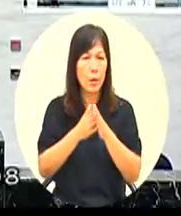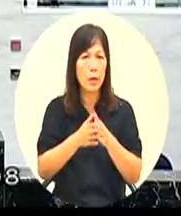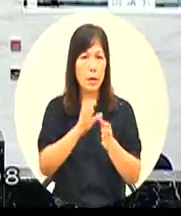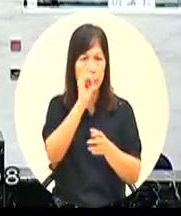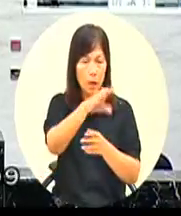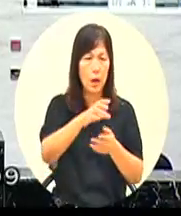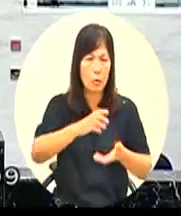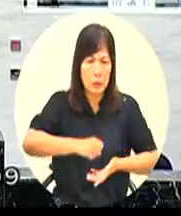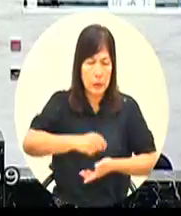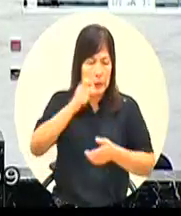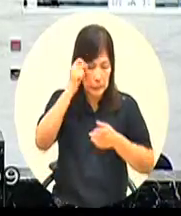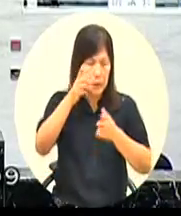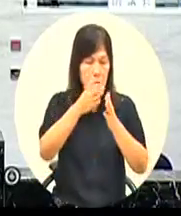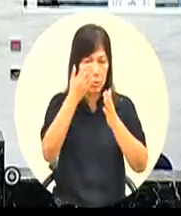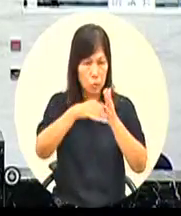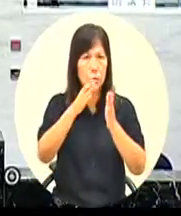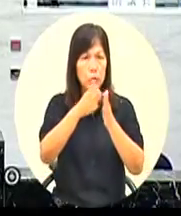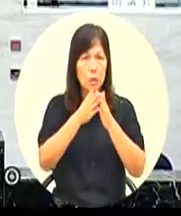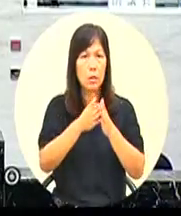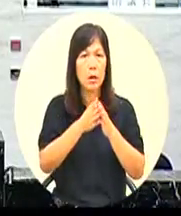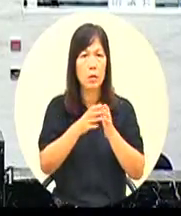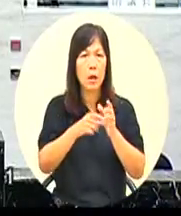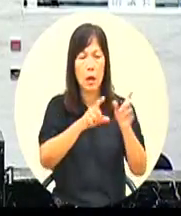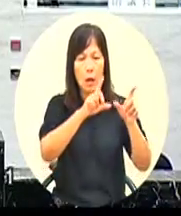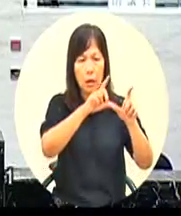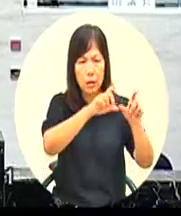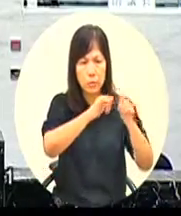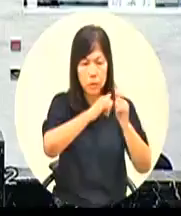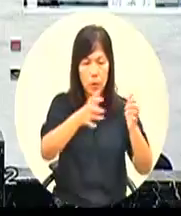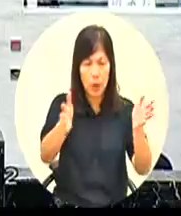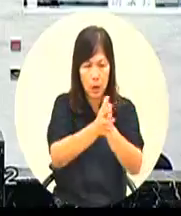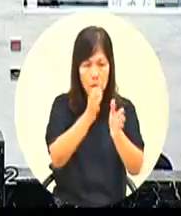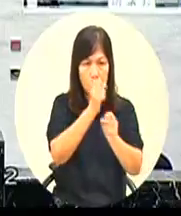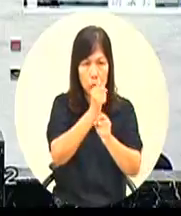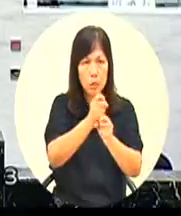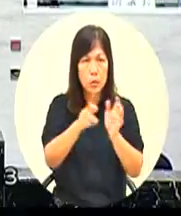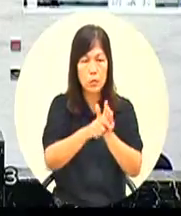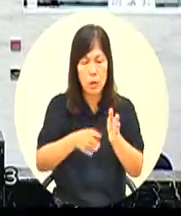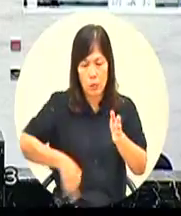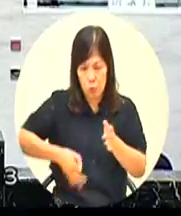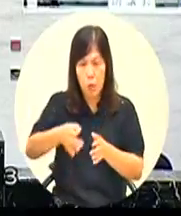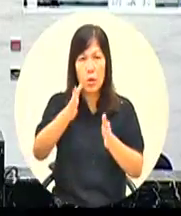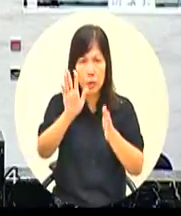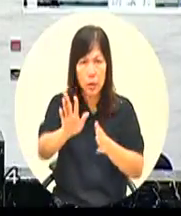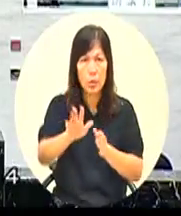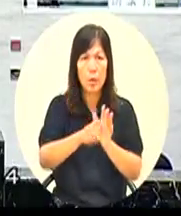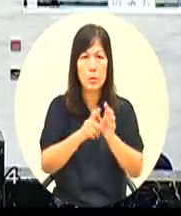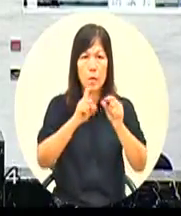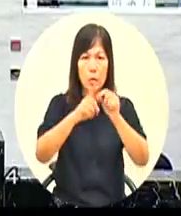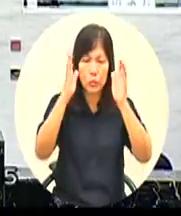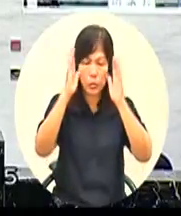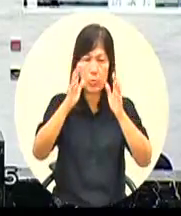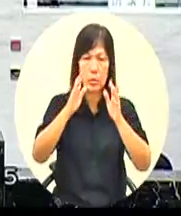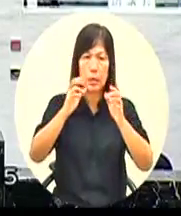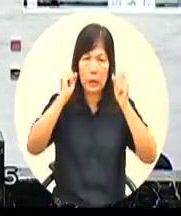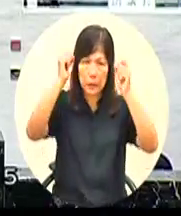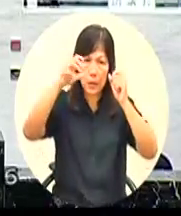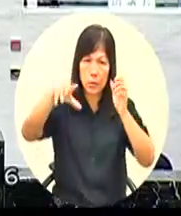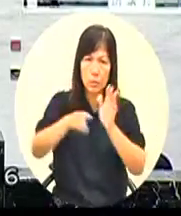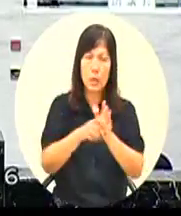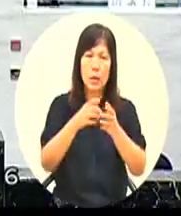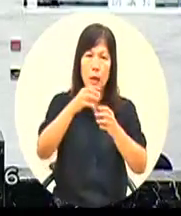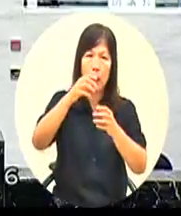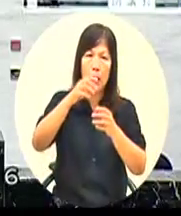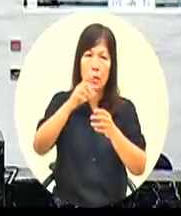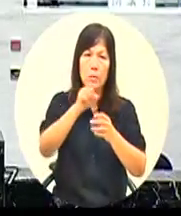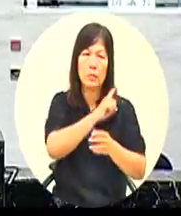学校这个部分，或者是说跟居民合作的时候使用者付费，像我们这个中正体育场那个选民他们都